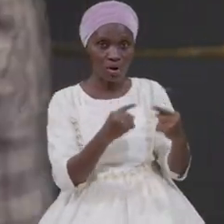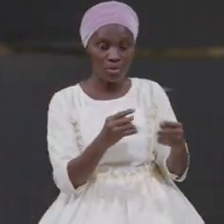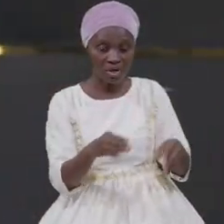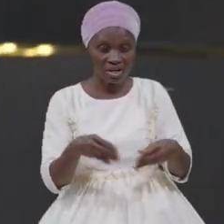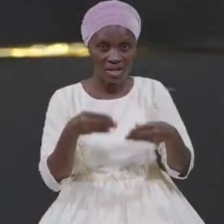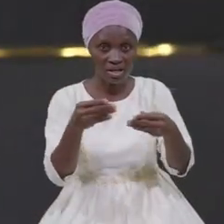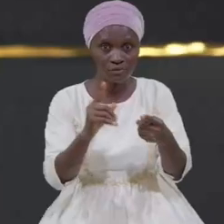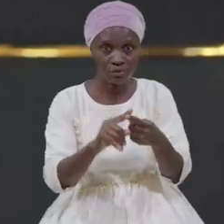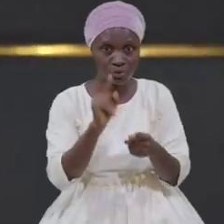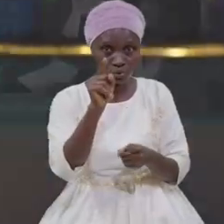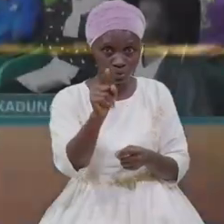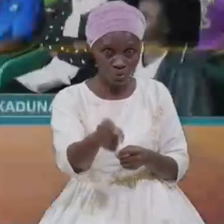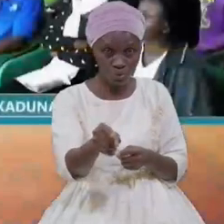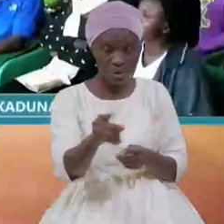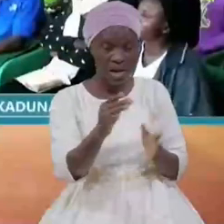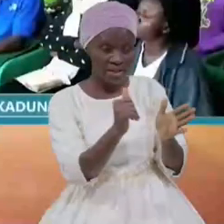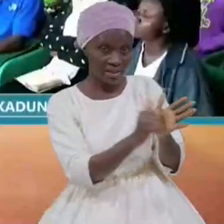remettre,